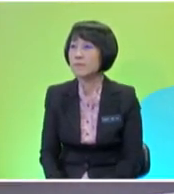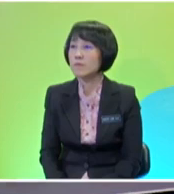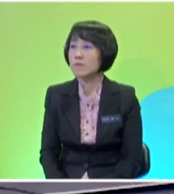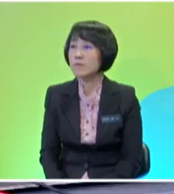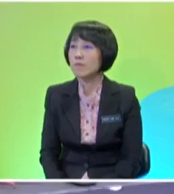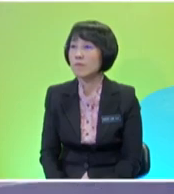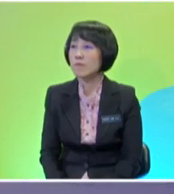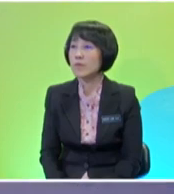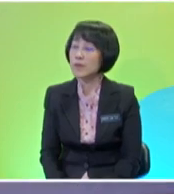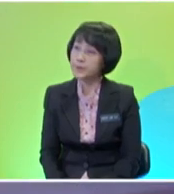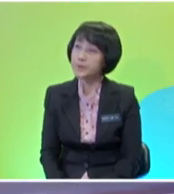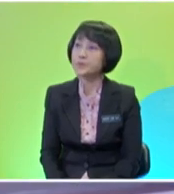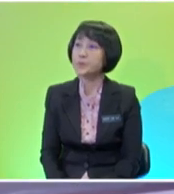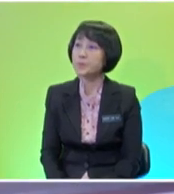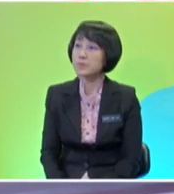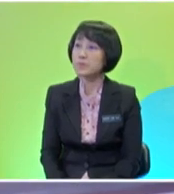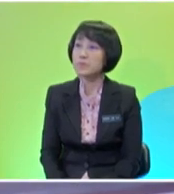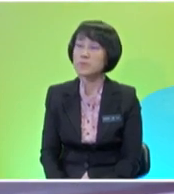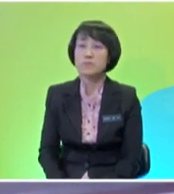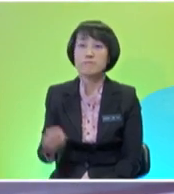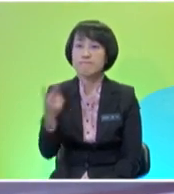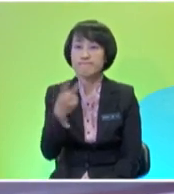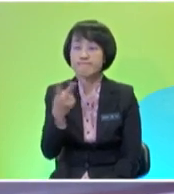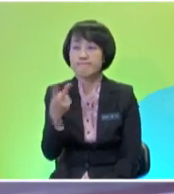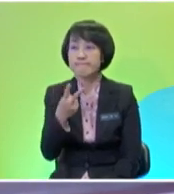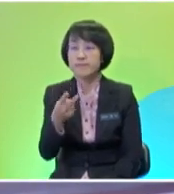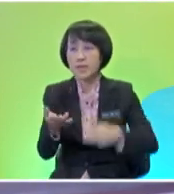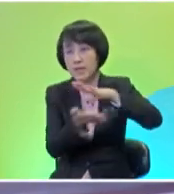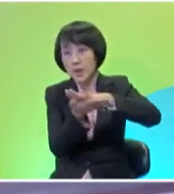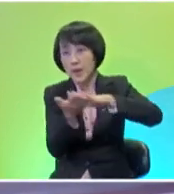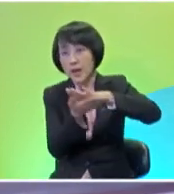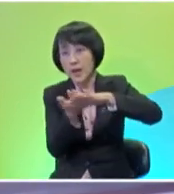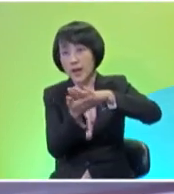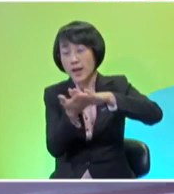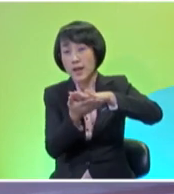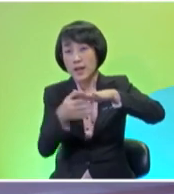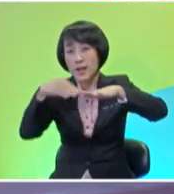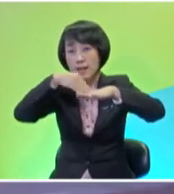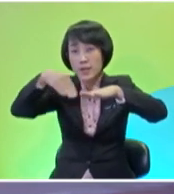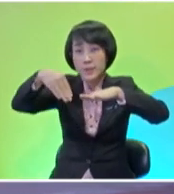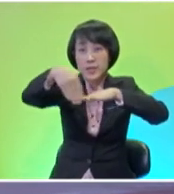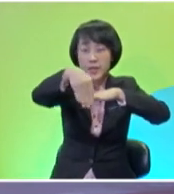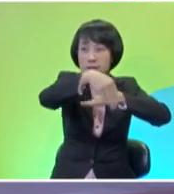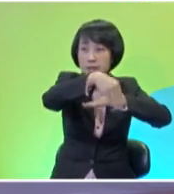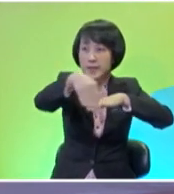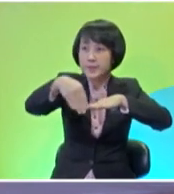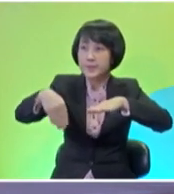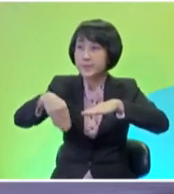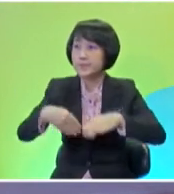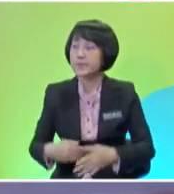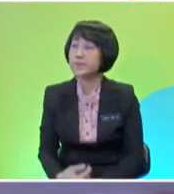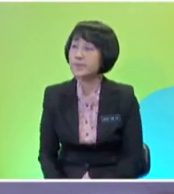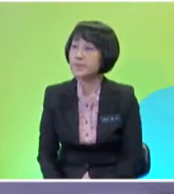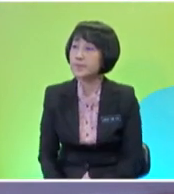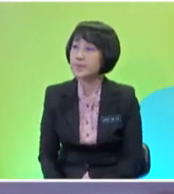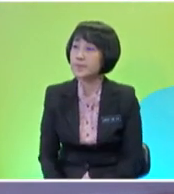bahagian badannya? Okey, kedua-duanya sekali, Ifan. Kedua-duanya sekali. Jadi boleh pilih nak cantum bergantung pada lakaran. Okey, contoh macam